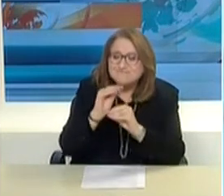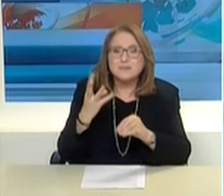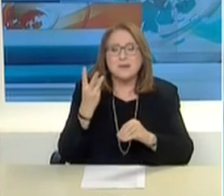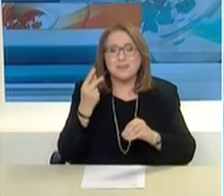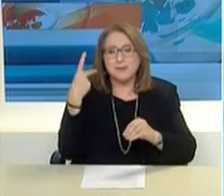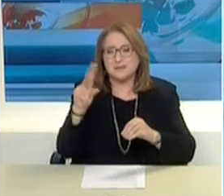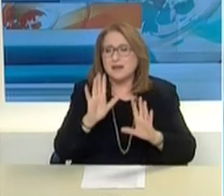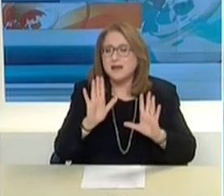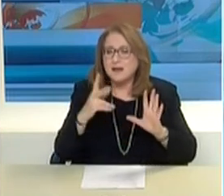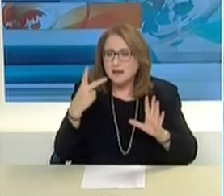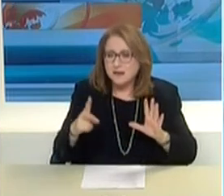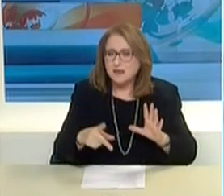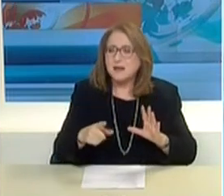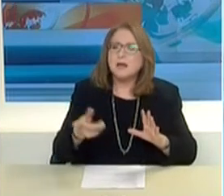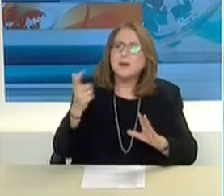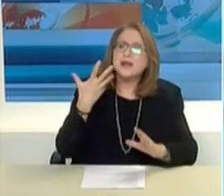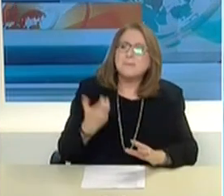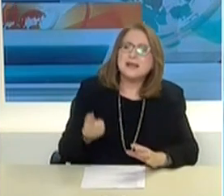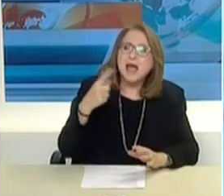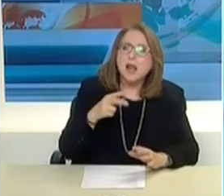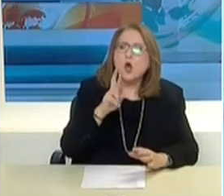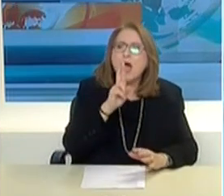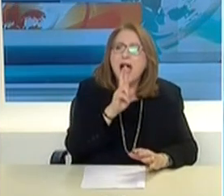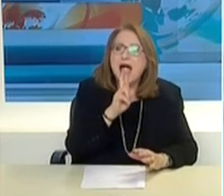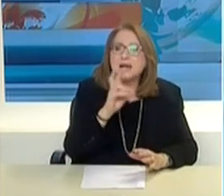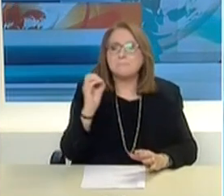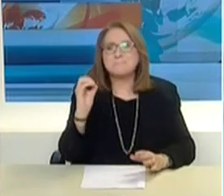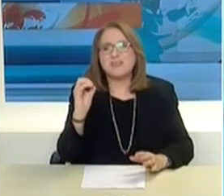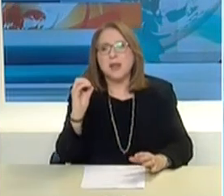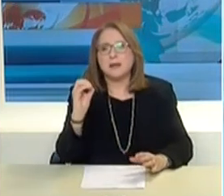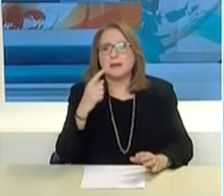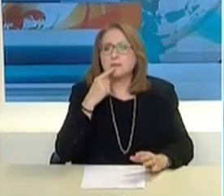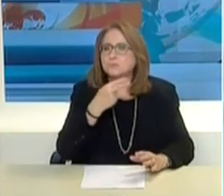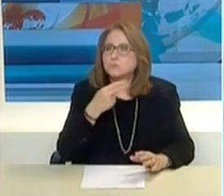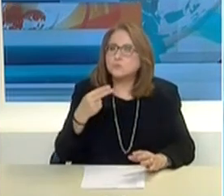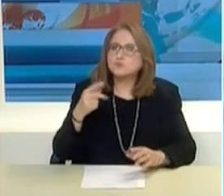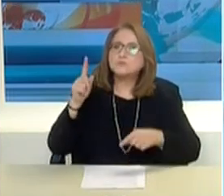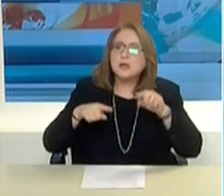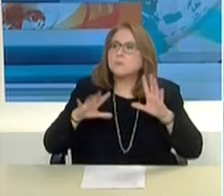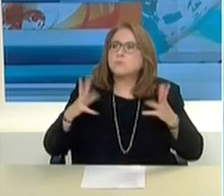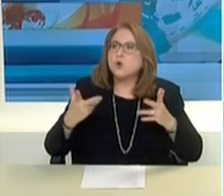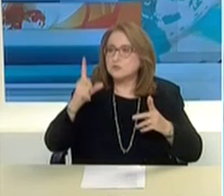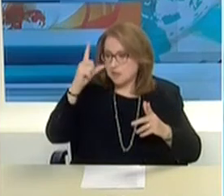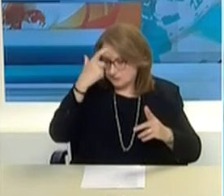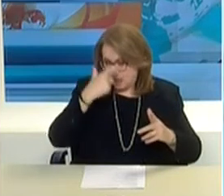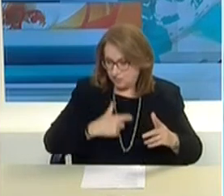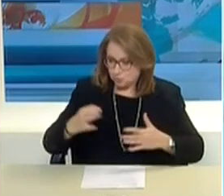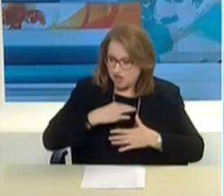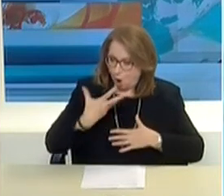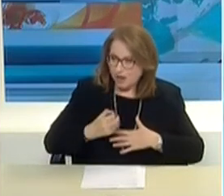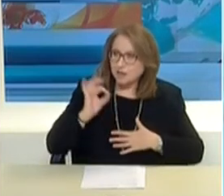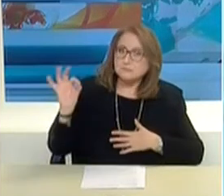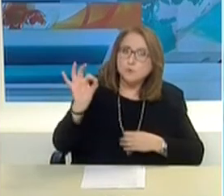ιού, αυτό που λέμε R0, το πόσο κολλάει καθένας που έχει τον ιό, τα δεδομένα που υπάρχουν από άλλες χώρες